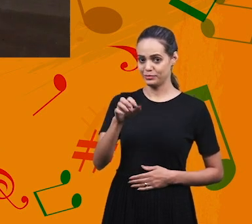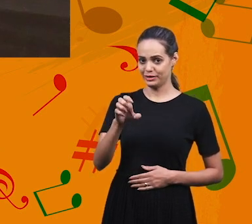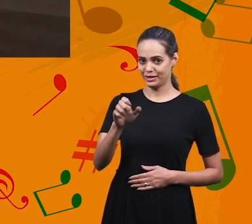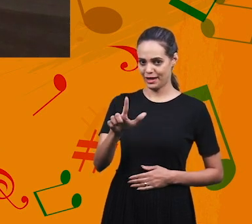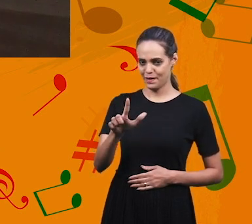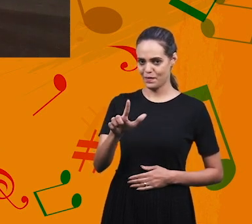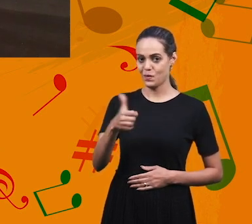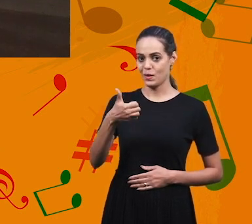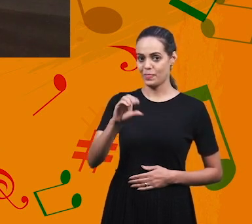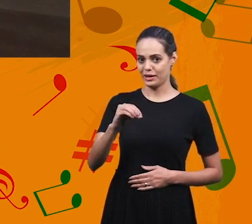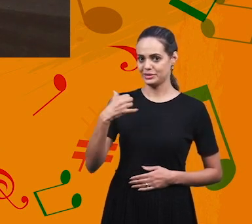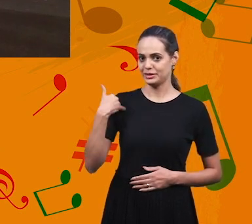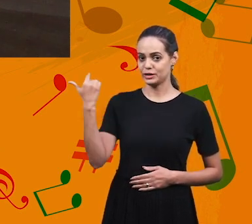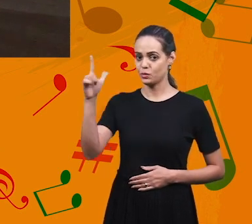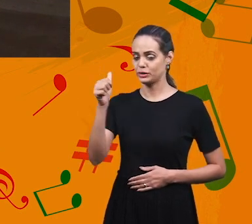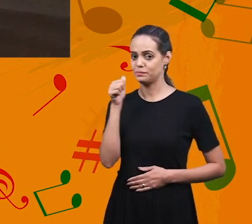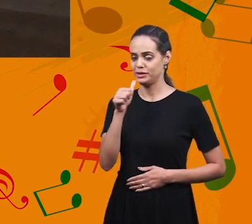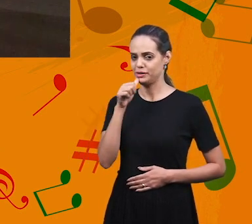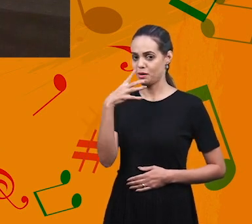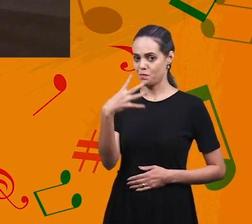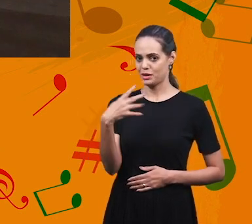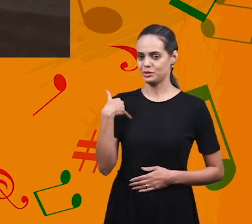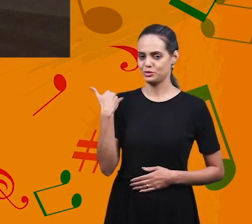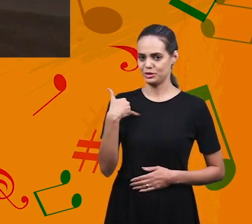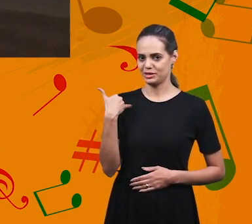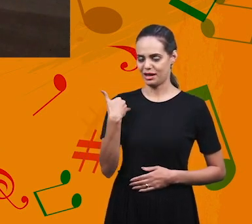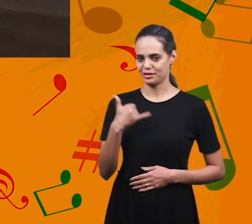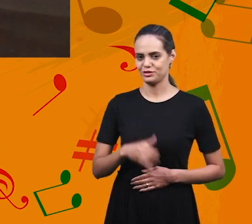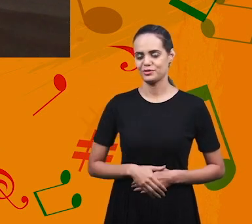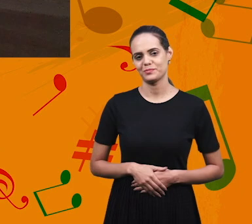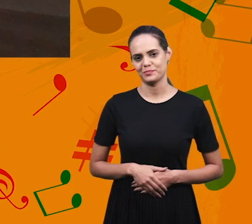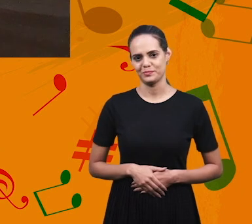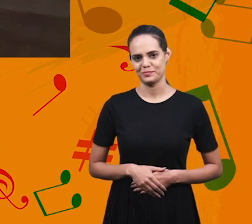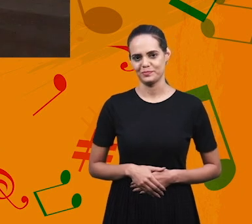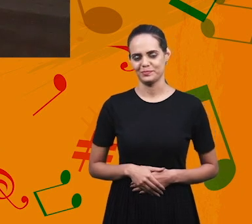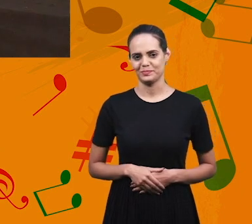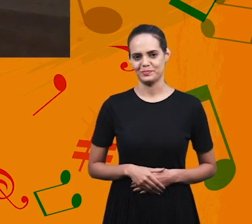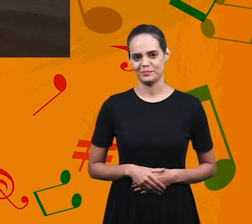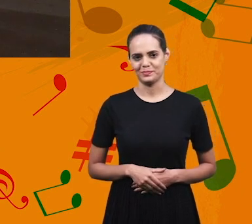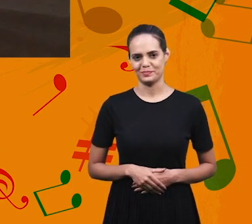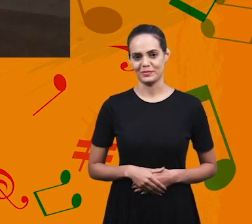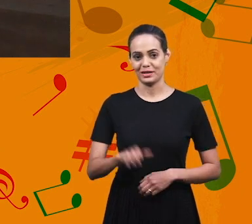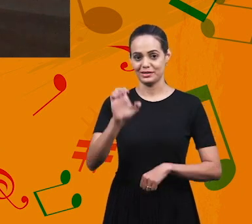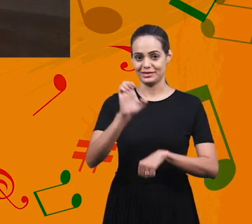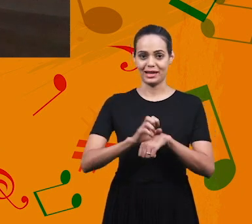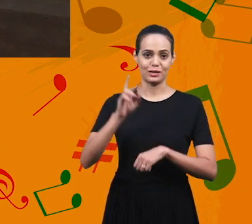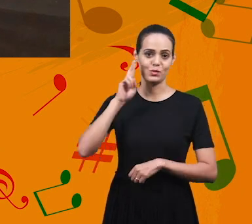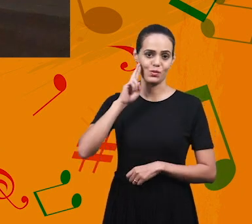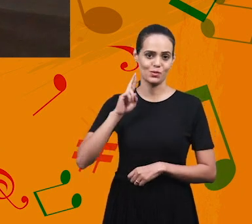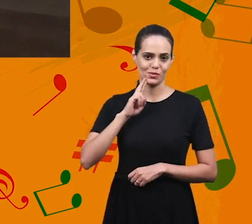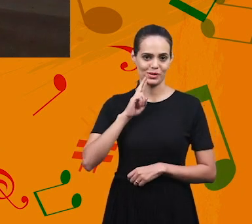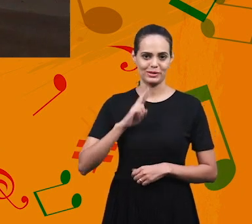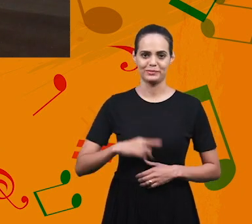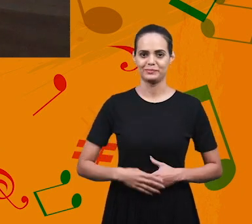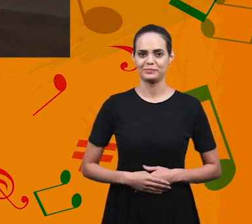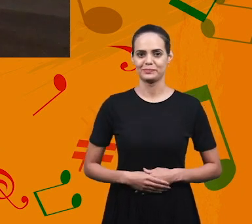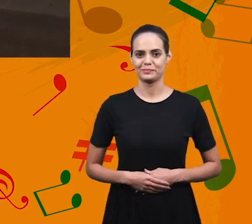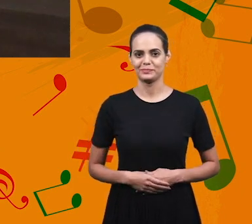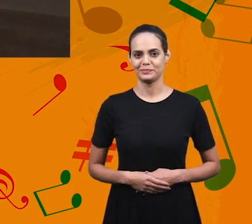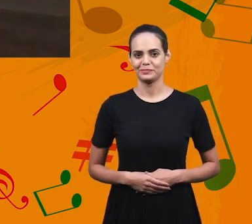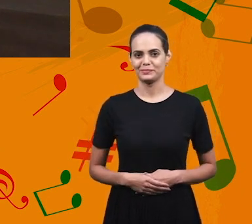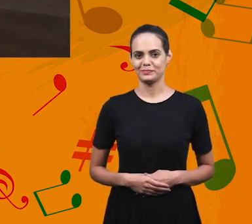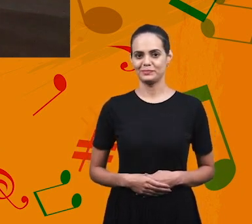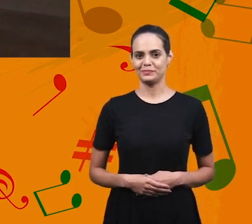Gabrielle, de 10 ans, et Sarah Colen, de 4 ans, de Cacoal, dans l'état